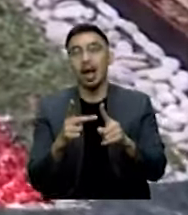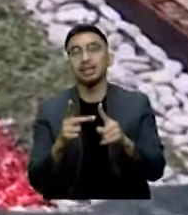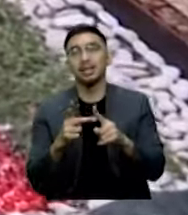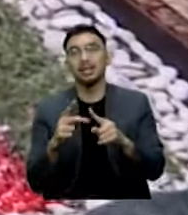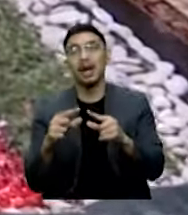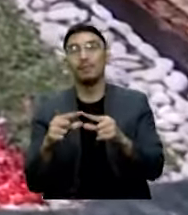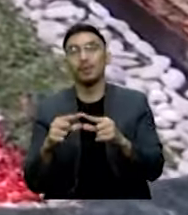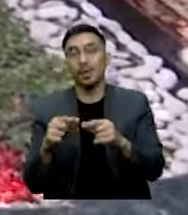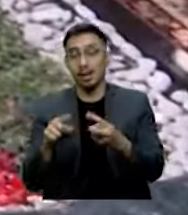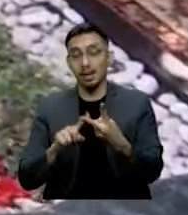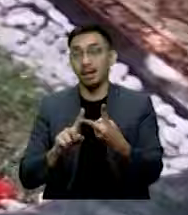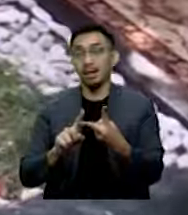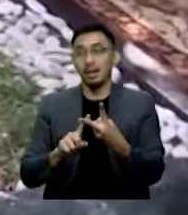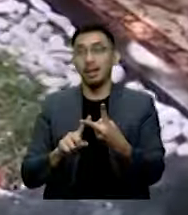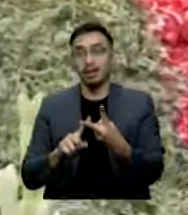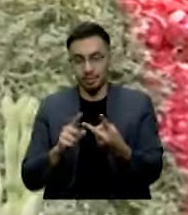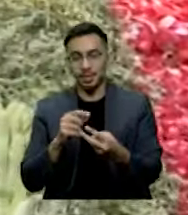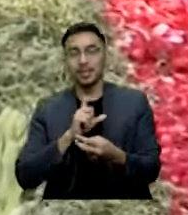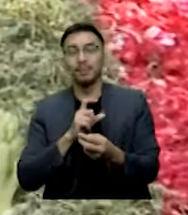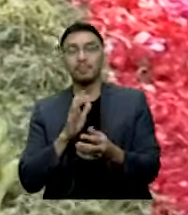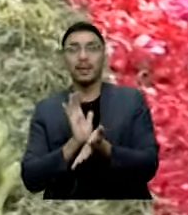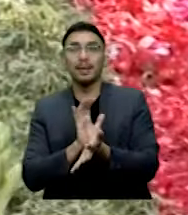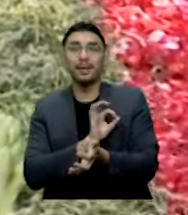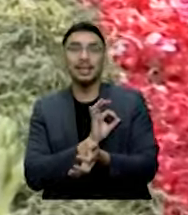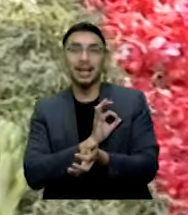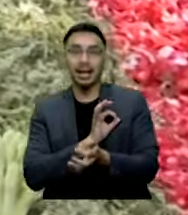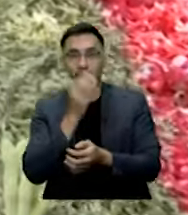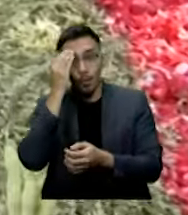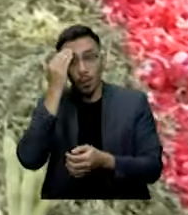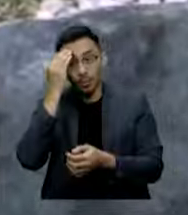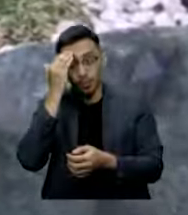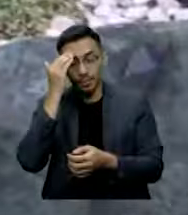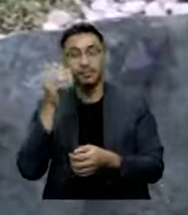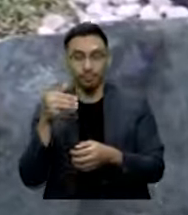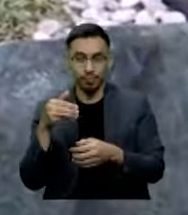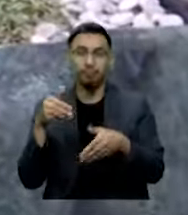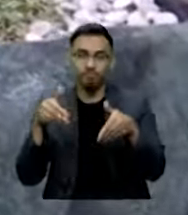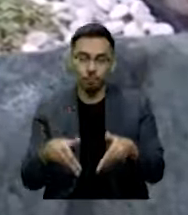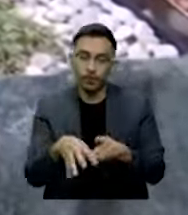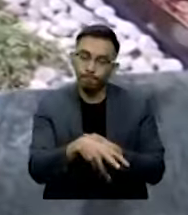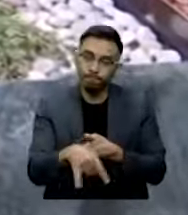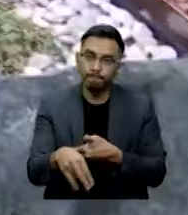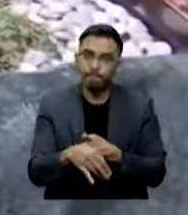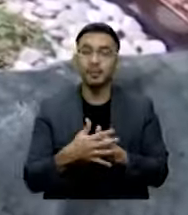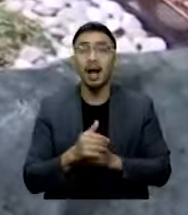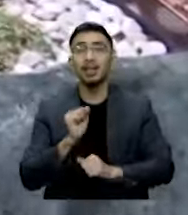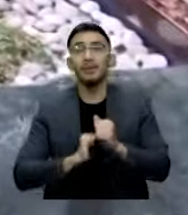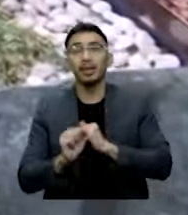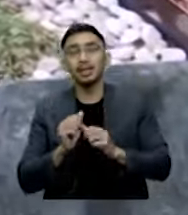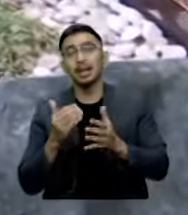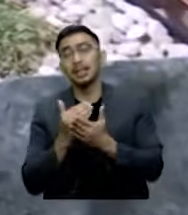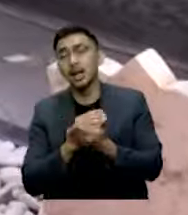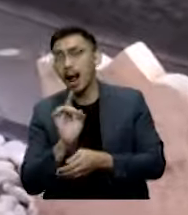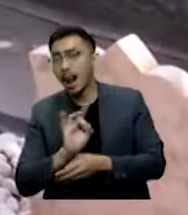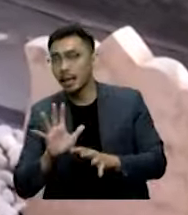Dur. Selain berziarah, Ganjar juga melakukan pertemuan dengan pimpinan Ponpes Tebu Ireng Jombang. Dari Jombang, Jawa Timur, Tim